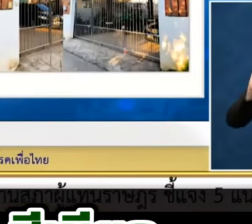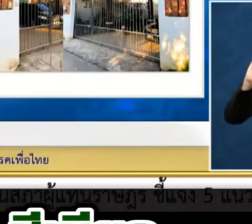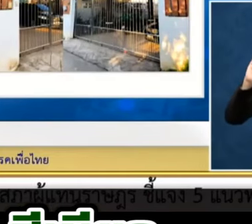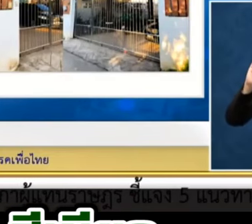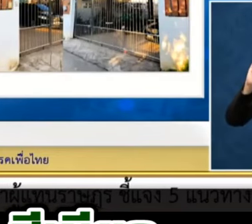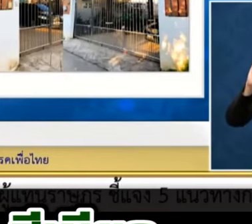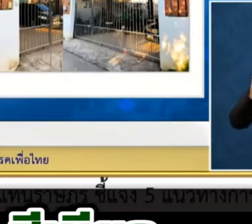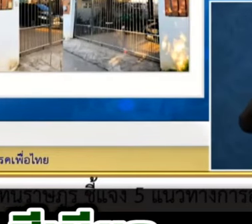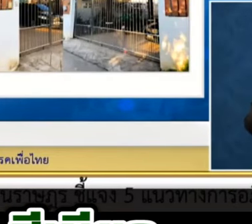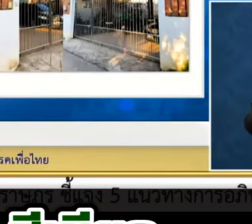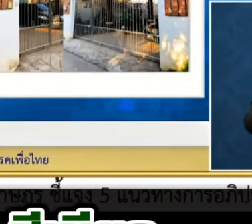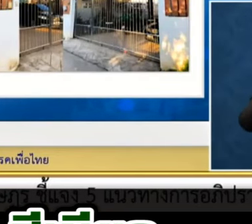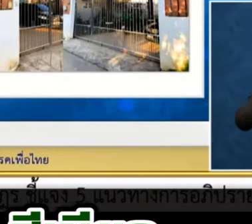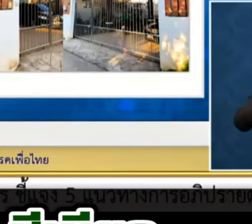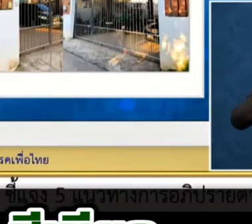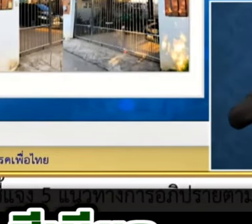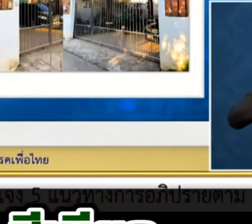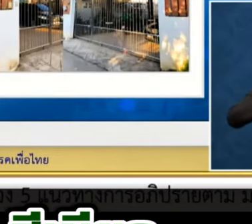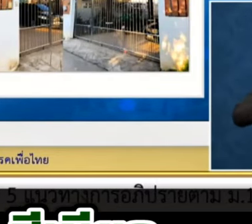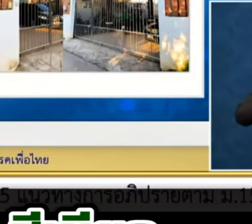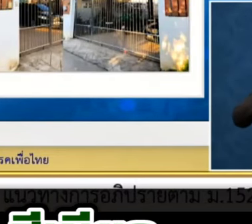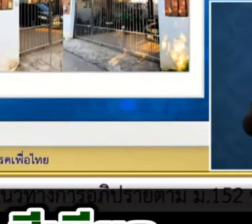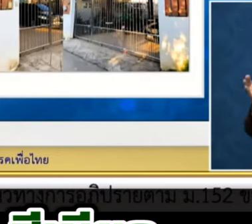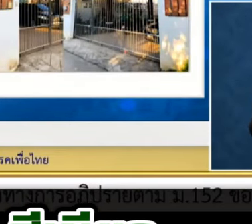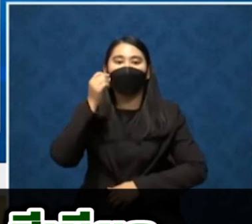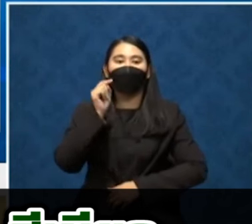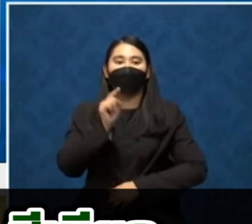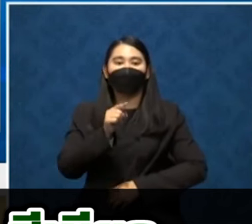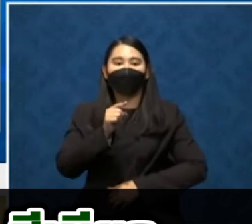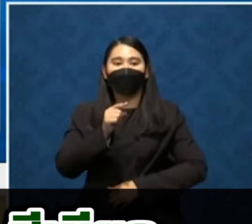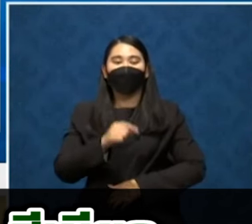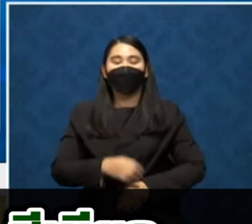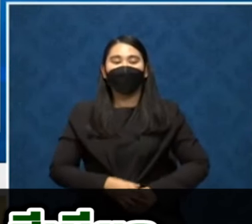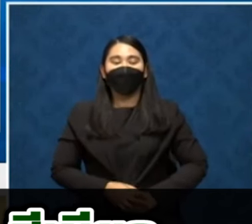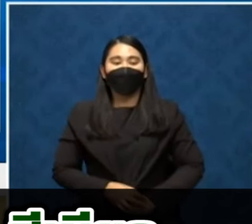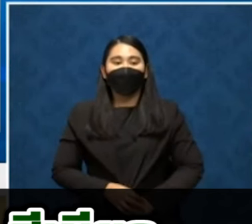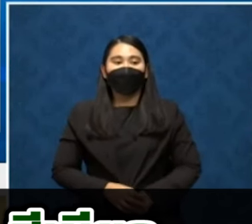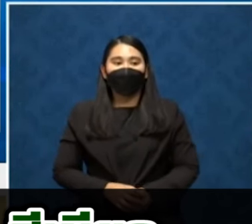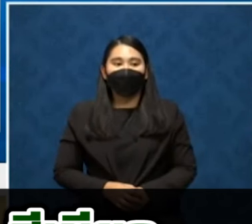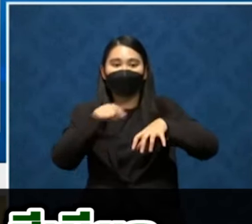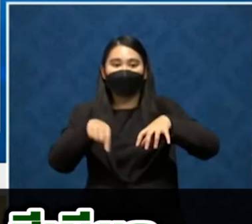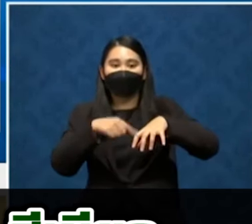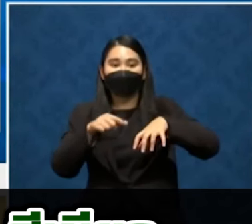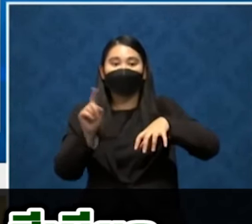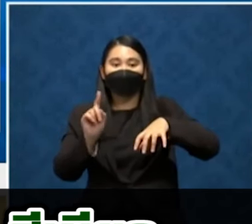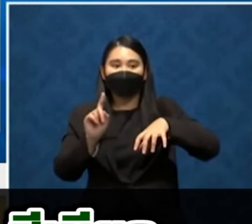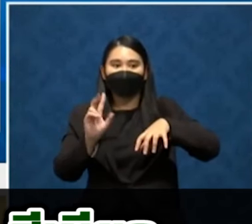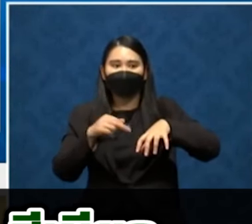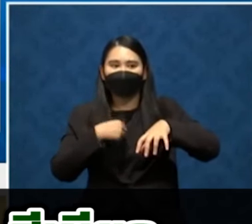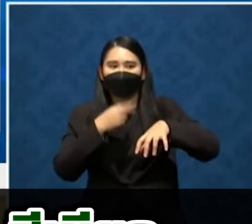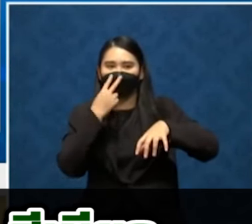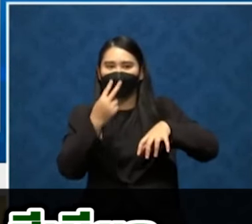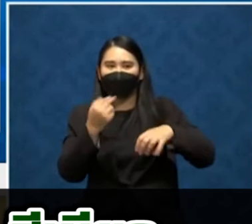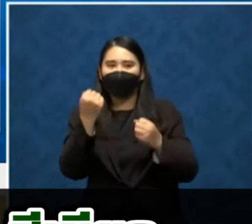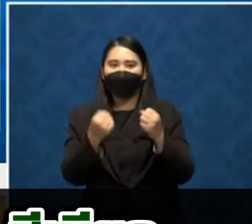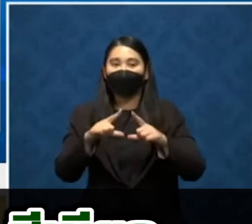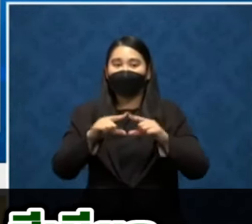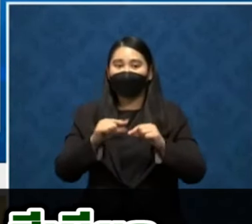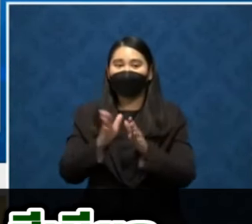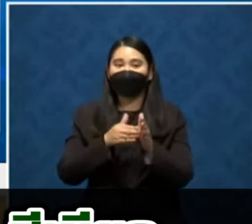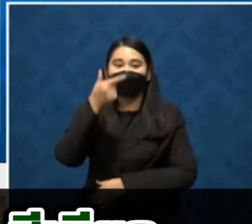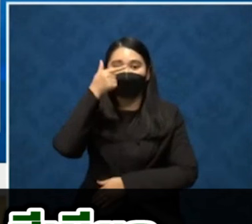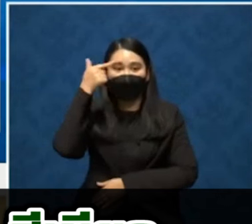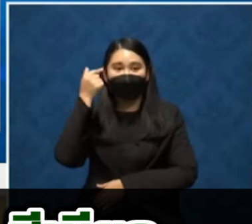ลายสัญญามูลค่าโครงการรวมกันนับพันล้านบาทค่ะท่านประธานที่เคารพสภาพภายในบ้านนะคะพบรถเก๋งสีดำ1 คันค่ะแล้ว